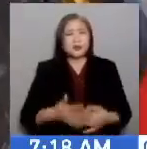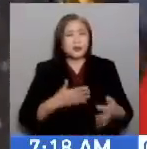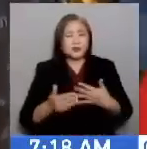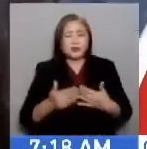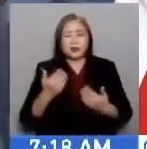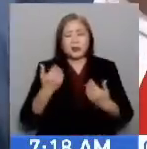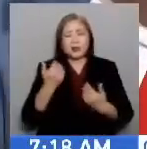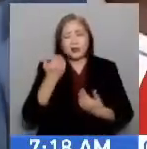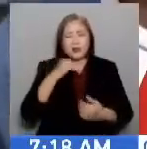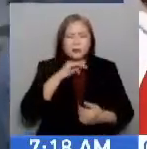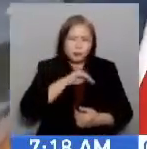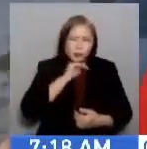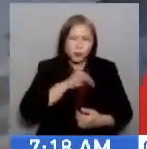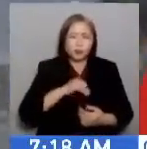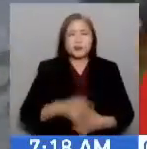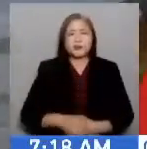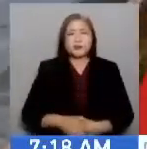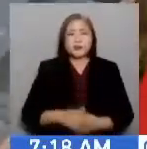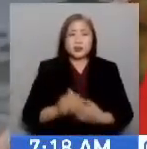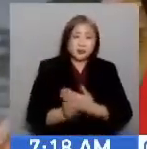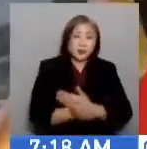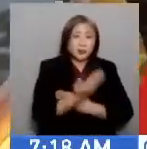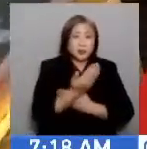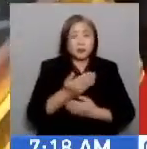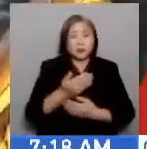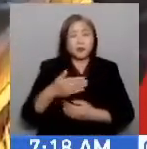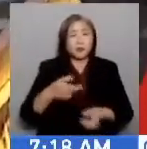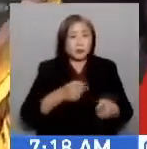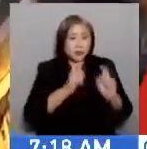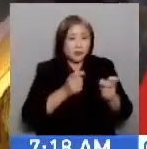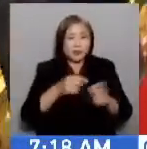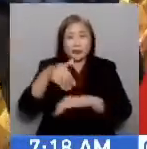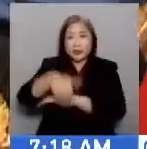umaga, sa gabi. Ano lang ang gagawin para ko mabuhay.